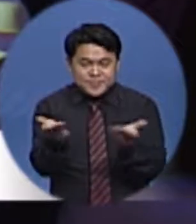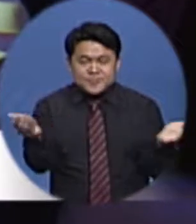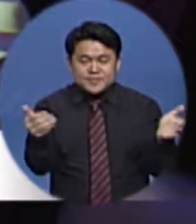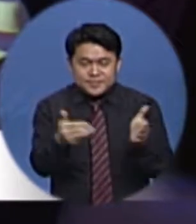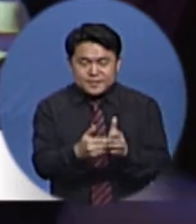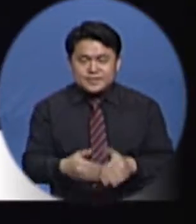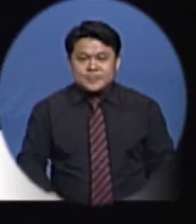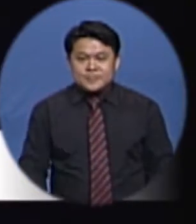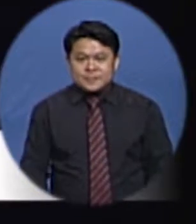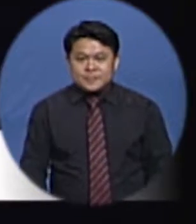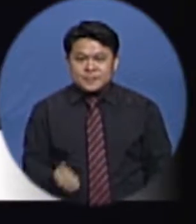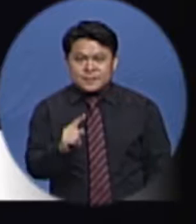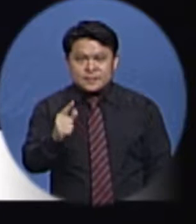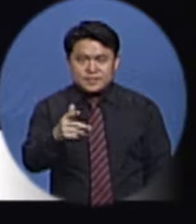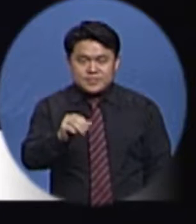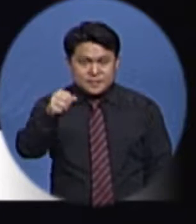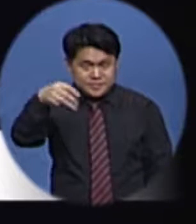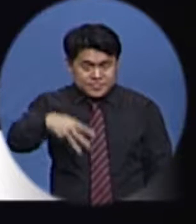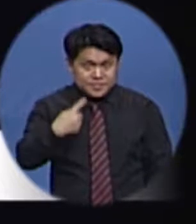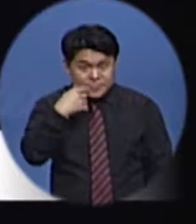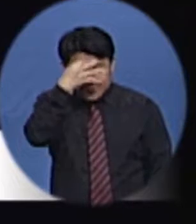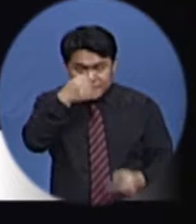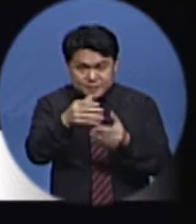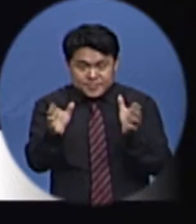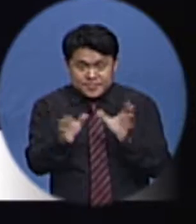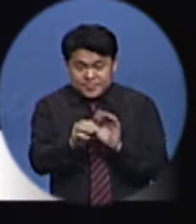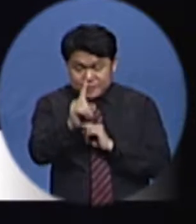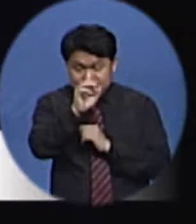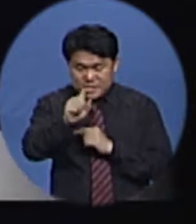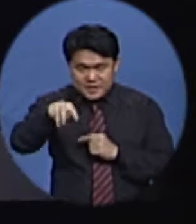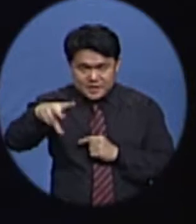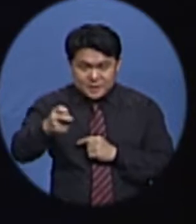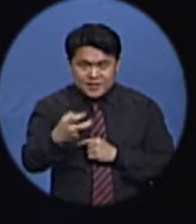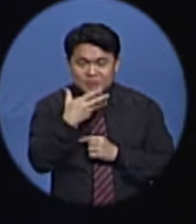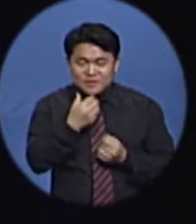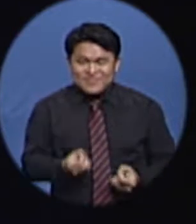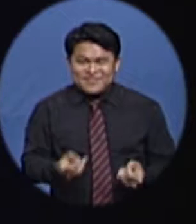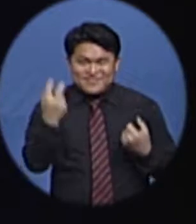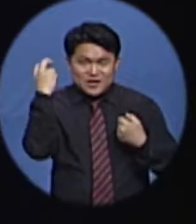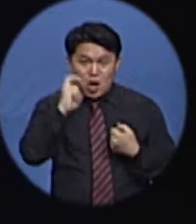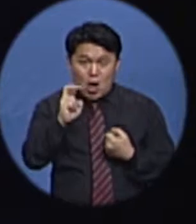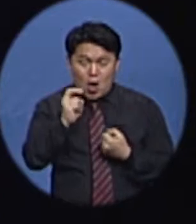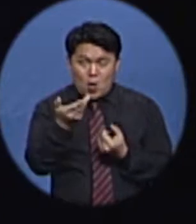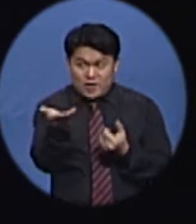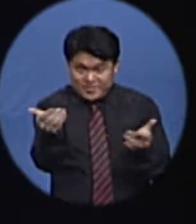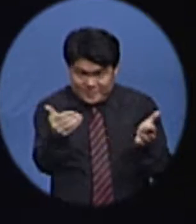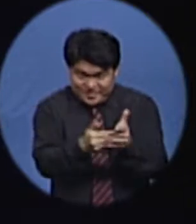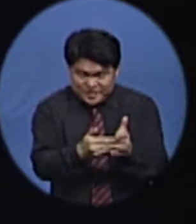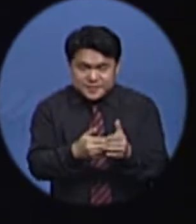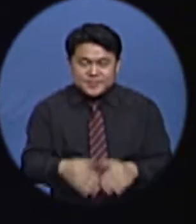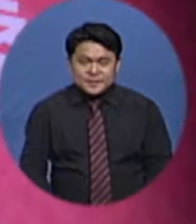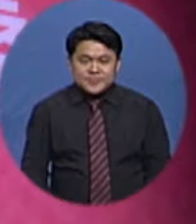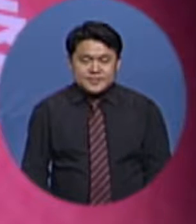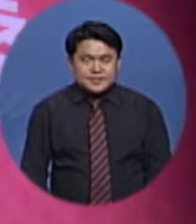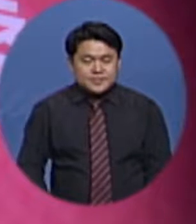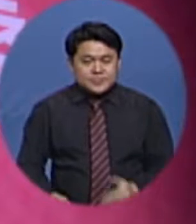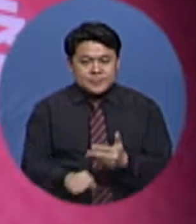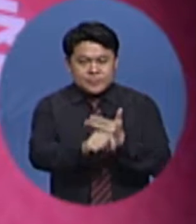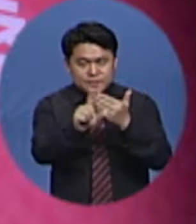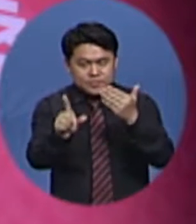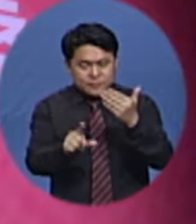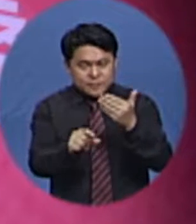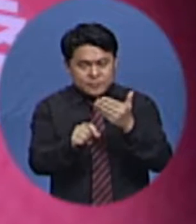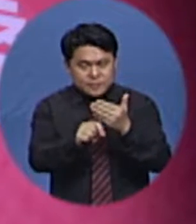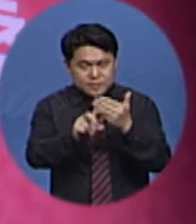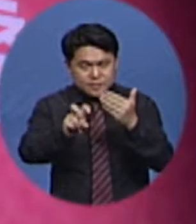수여됐으며 한빈예술단 이아름 학생의 축하 공연이 이어졌습니다. 한편 리날레 본 행사는 다음 달